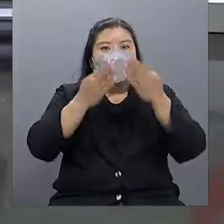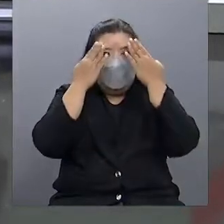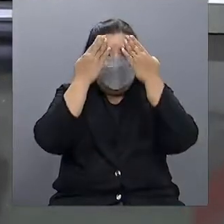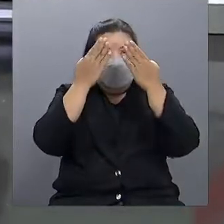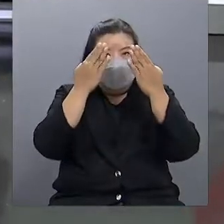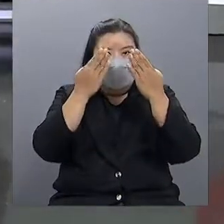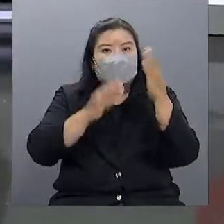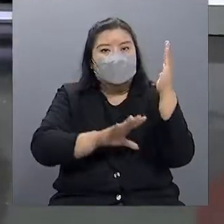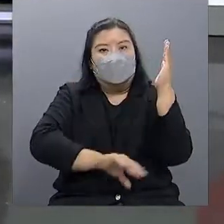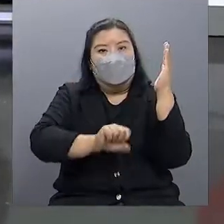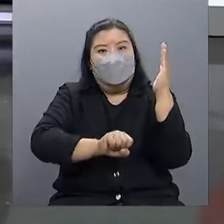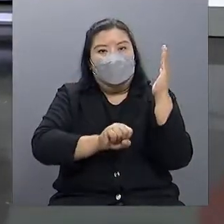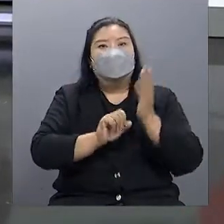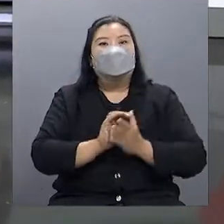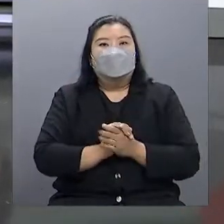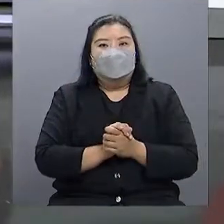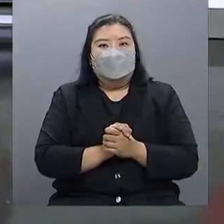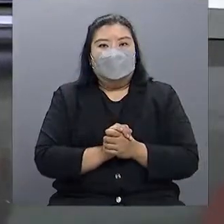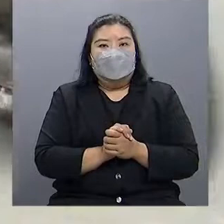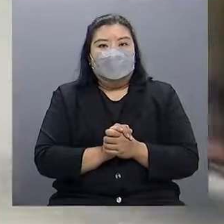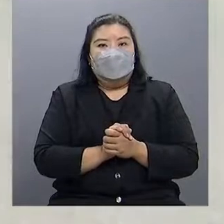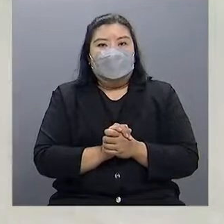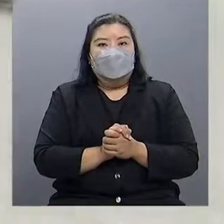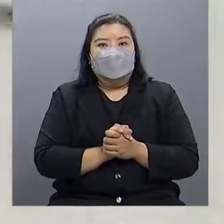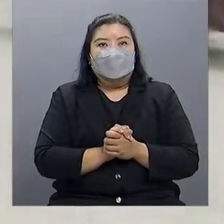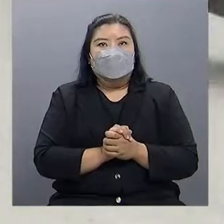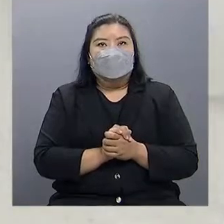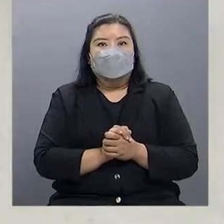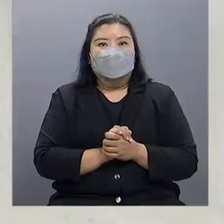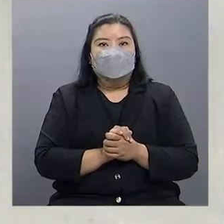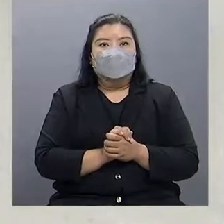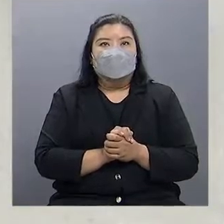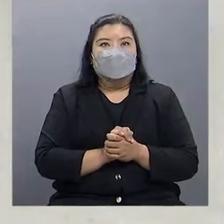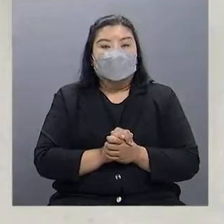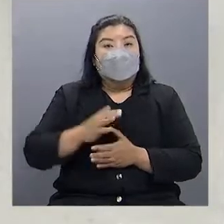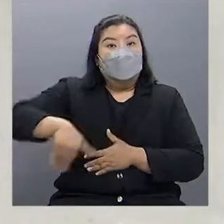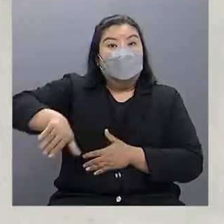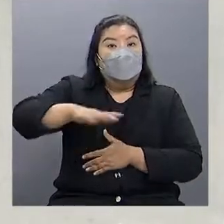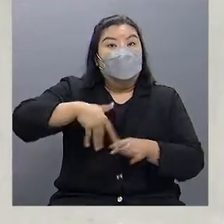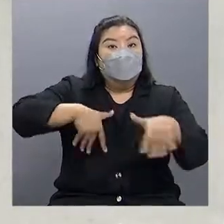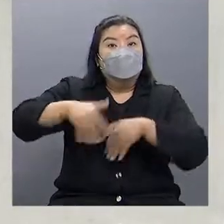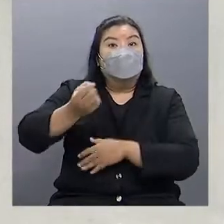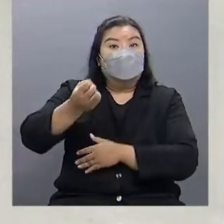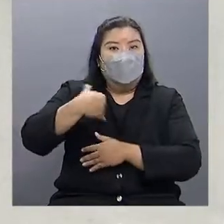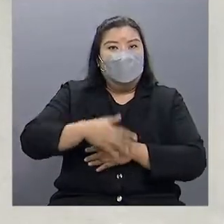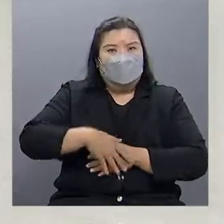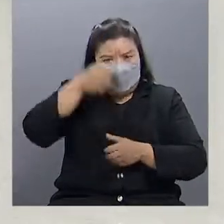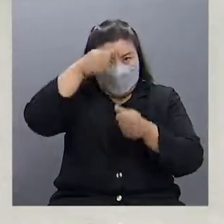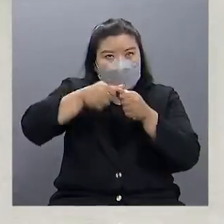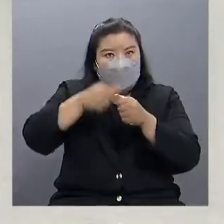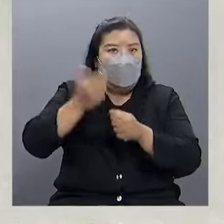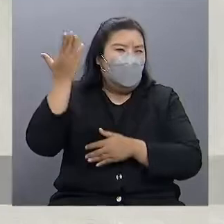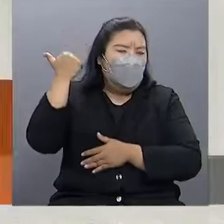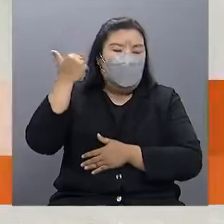าค่ะเชิญค่ะ นอกจากความเสียหายด้านวัตถุแล้วค่ะชาวบ้านที่นี่บอกตรงกันค่ะว่ายังคงจำเหตุการณ์เมื่อวานนี้ได้เป็นอย่างดีค่ะแล้